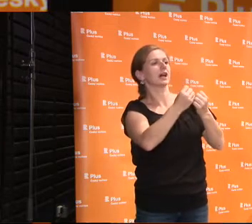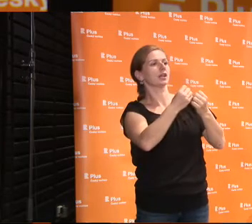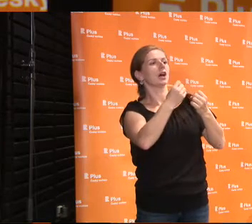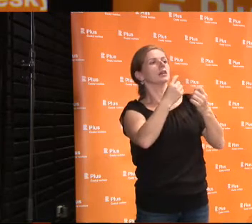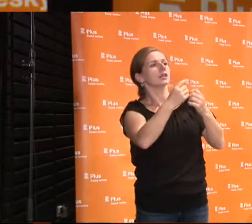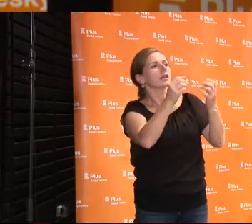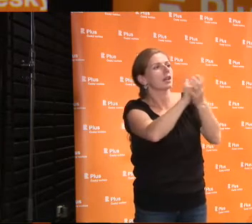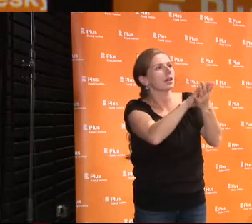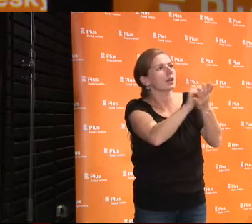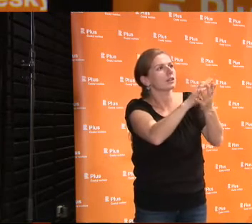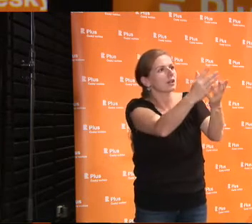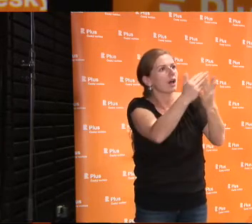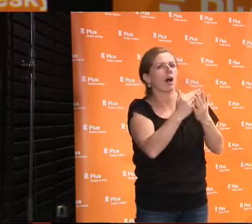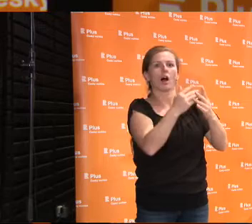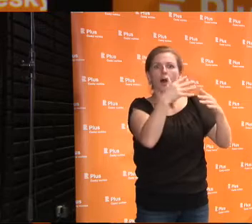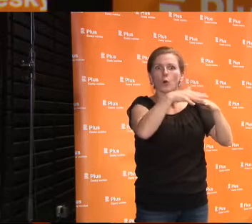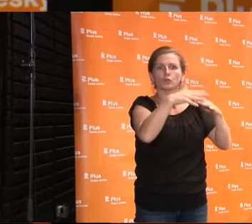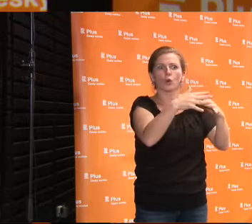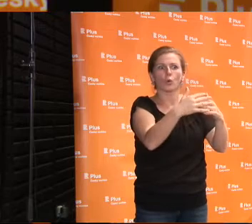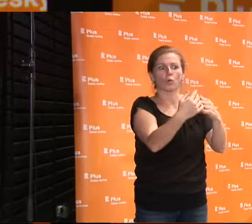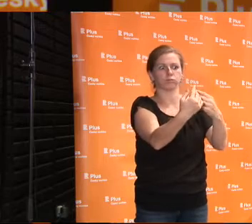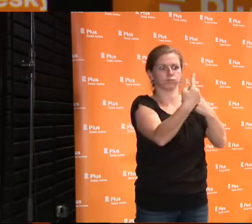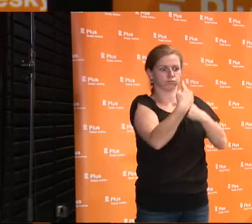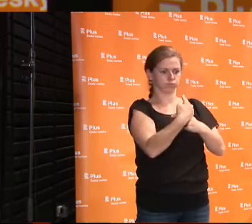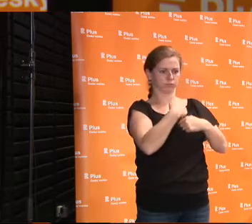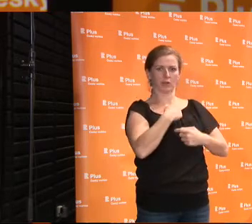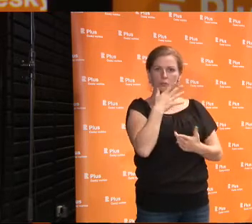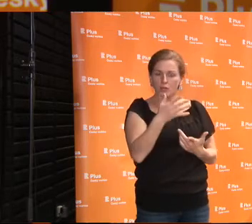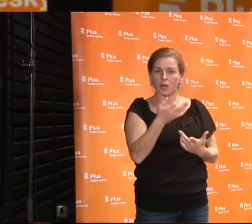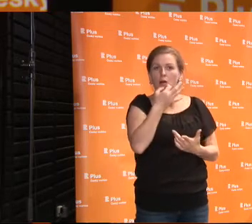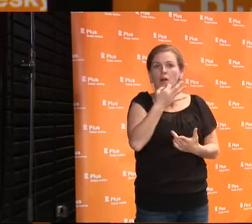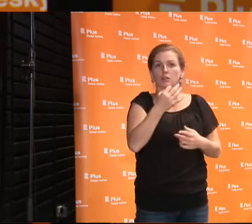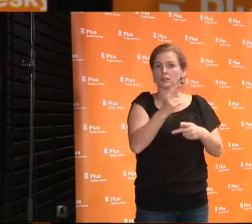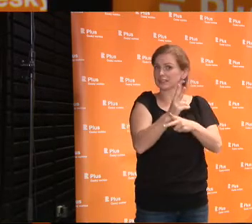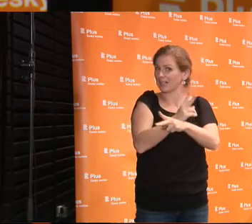má samozřejmě svůj mocenský aspekt. A ty země, které nezvládnou